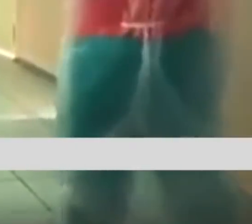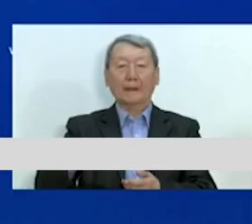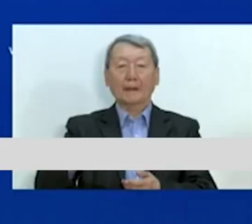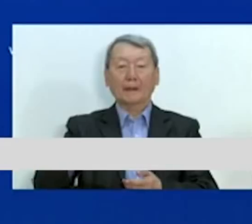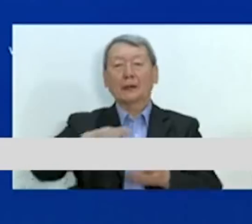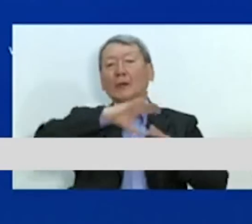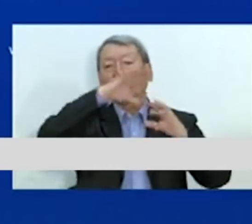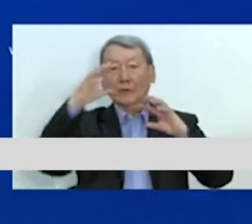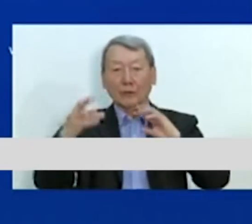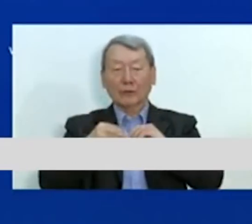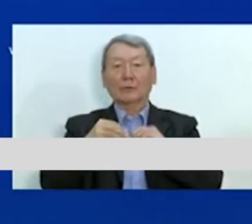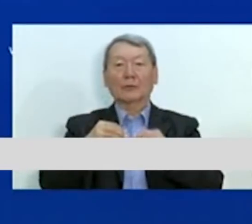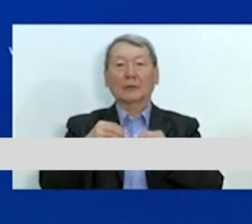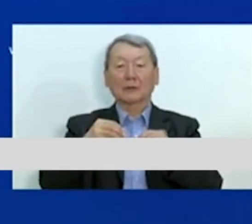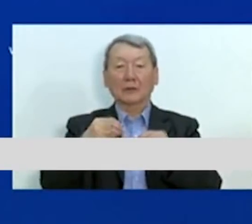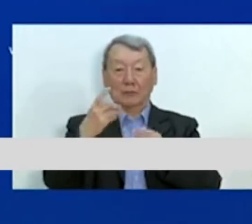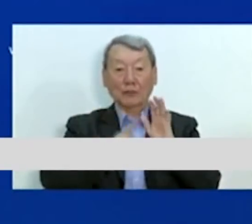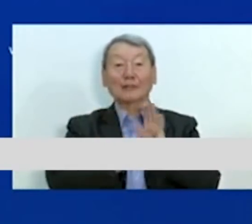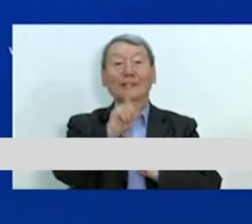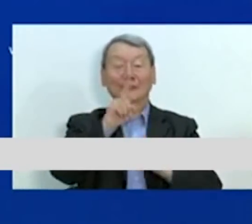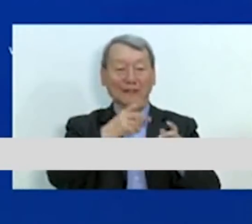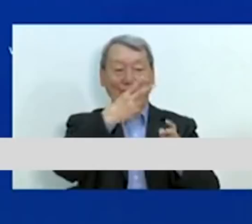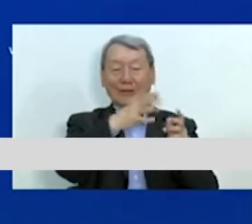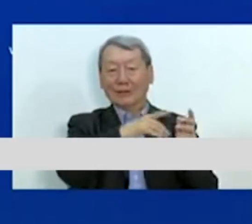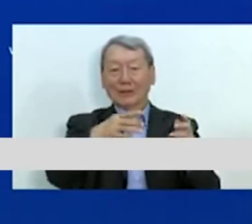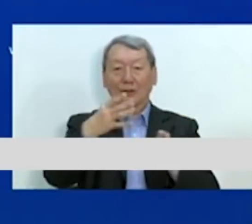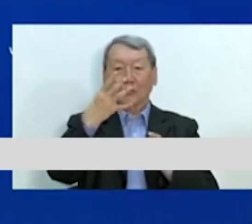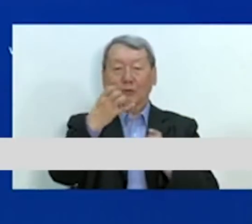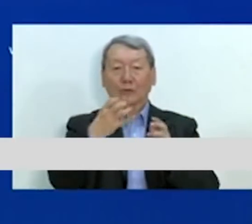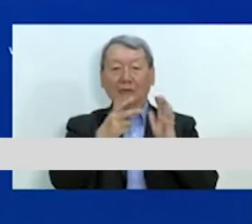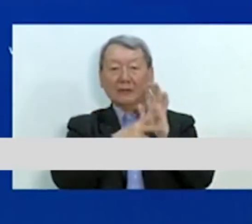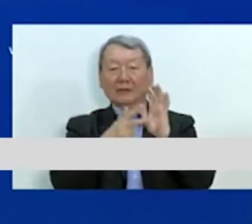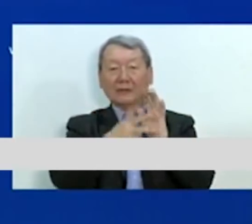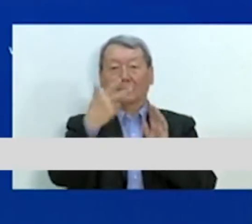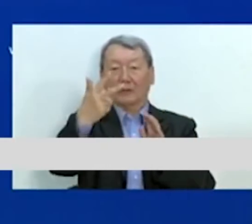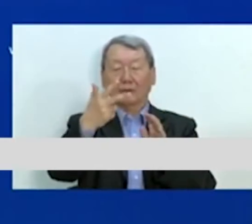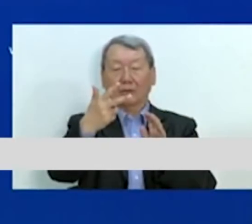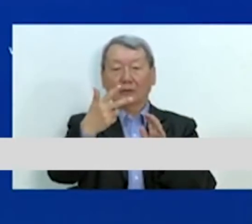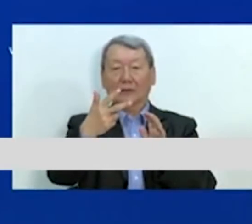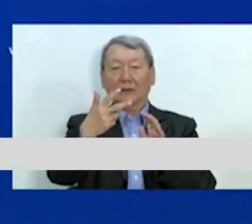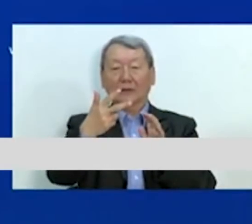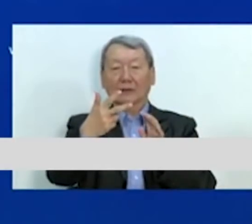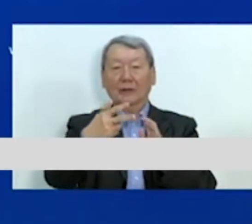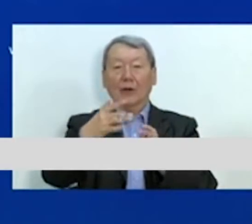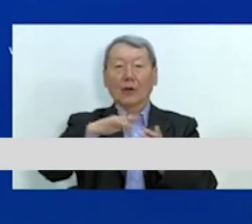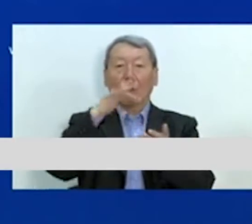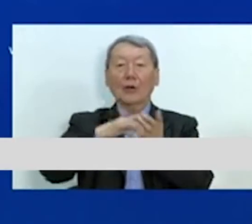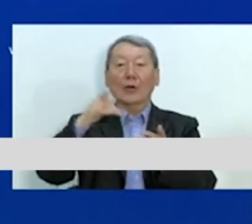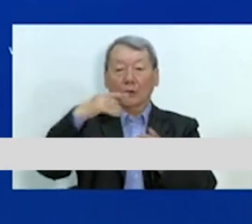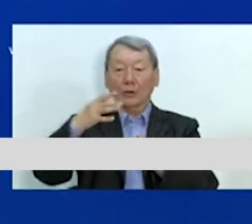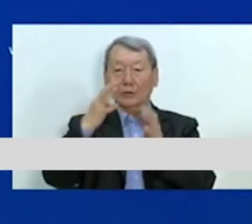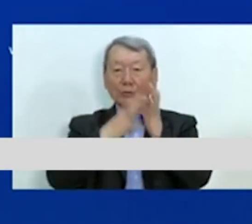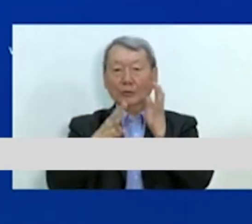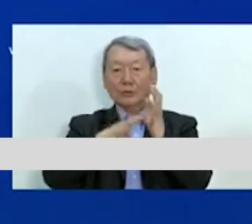кызматкерлери. Жалпы ушул башынан баштап 489 учурга жетти. Жалабат